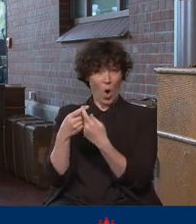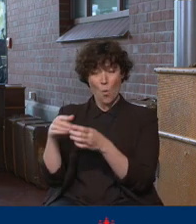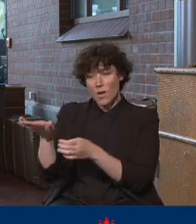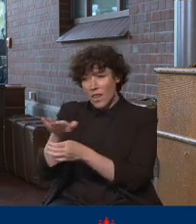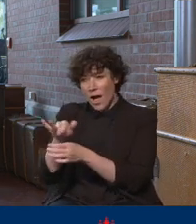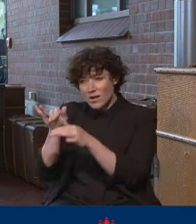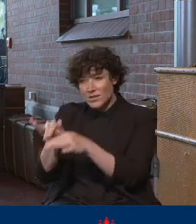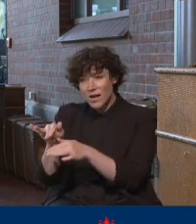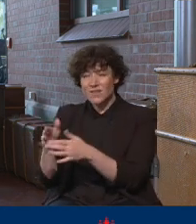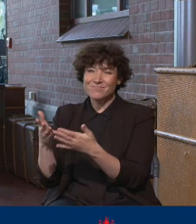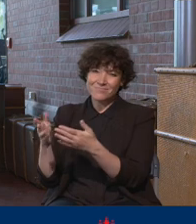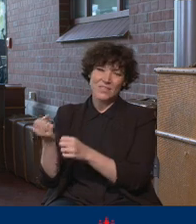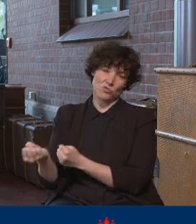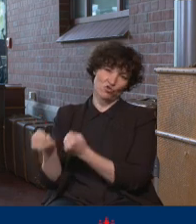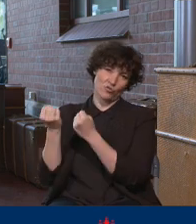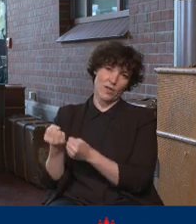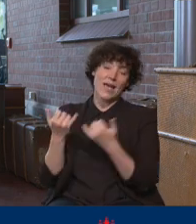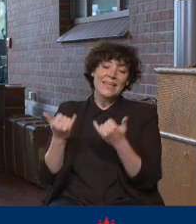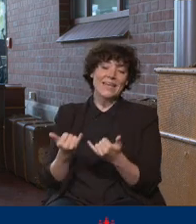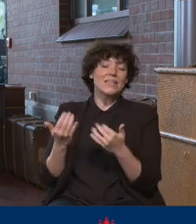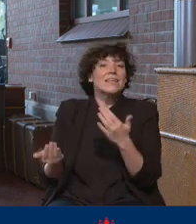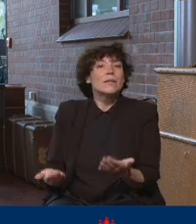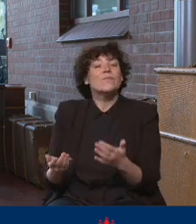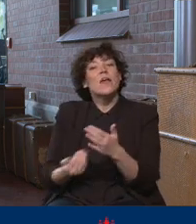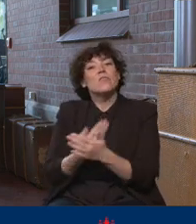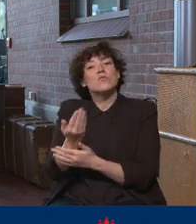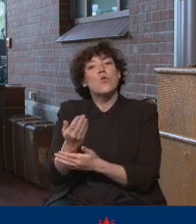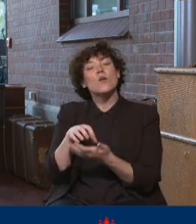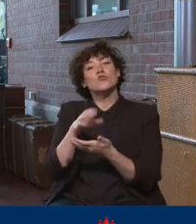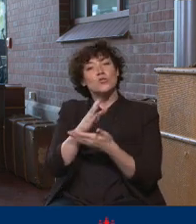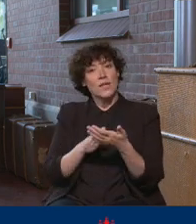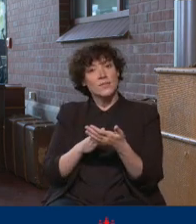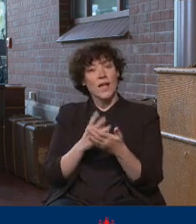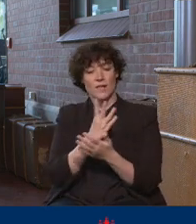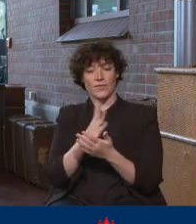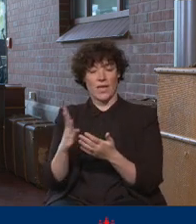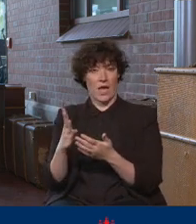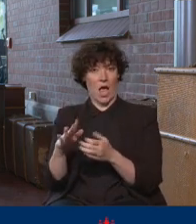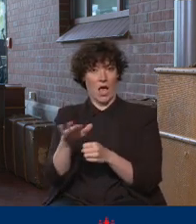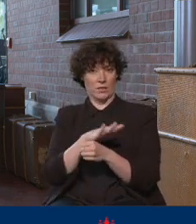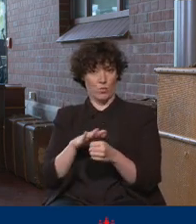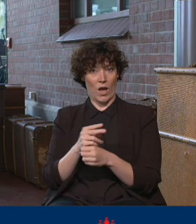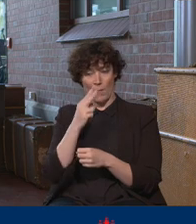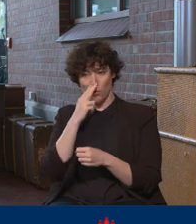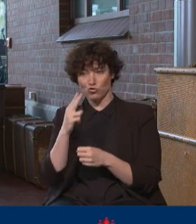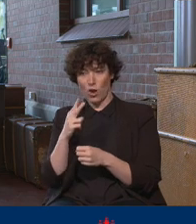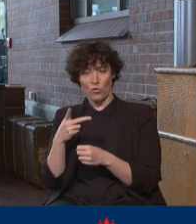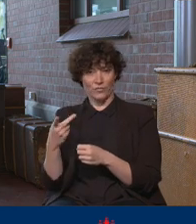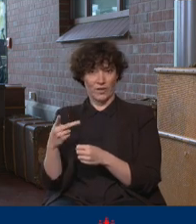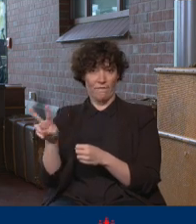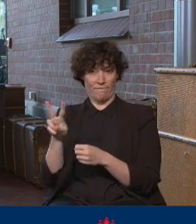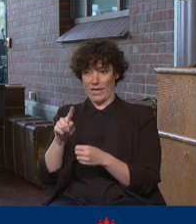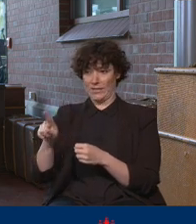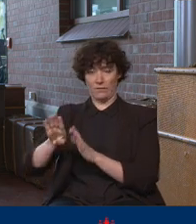grasbrook und wir müssen aufpassen dass wir da auch die fette nach vorne bringen der wirklich mal in der adresse wenn den orten geben